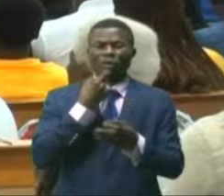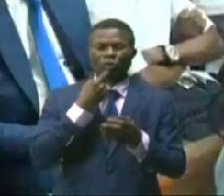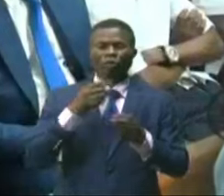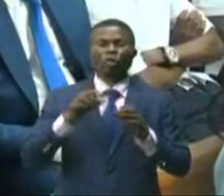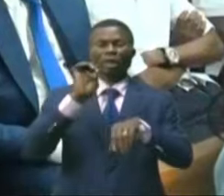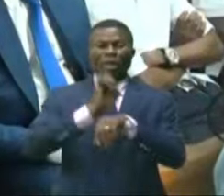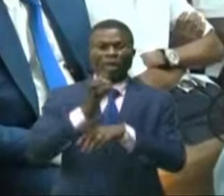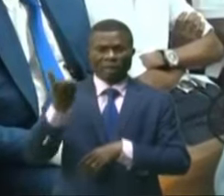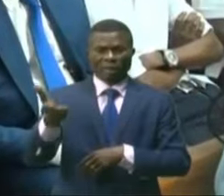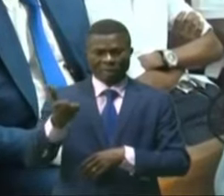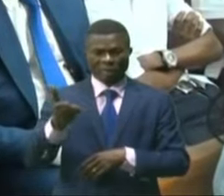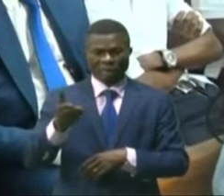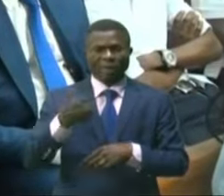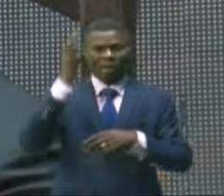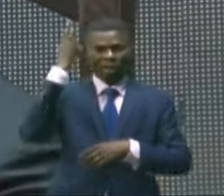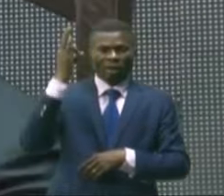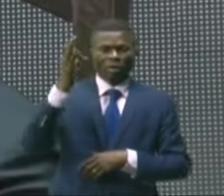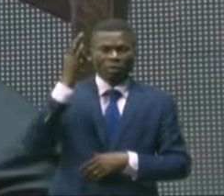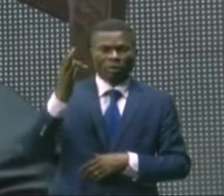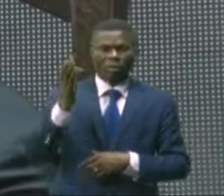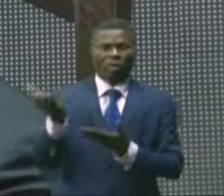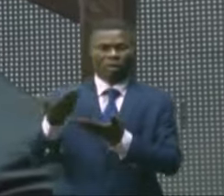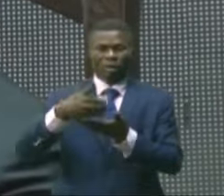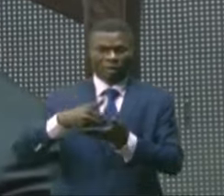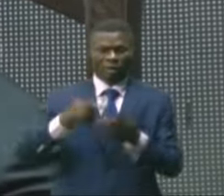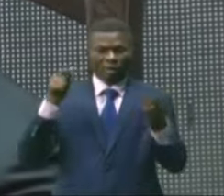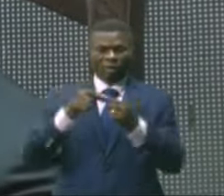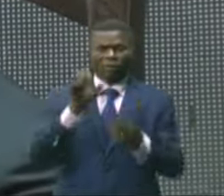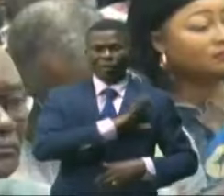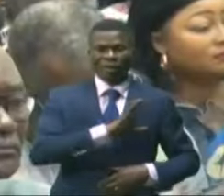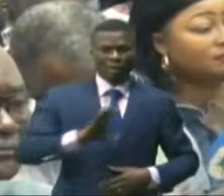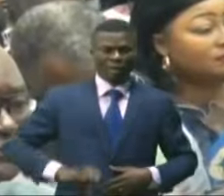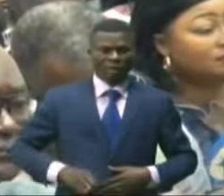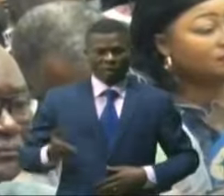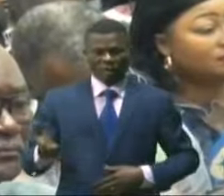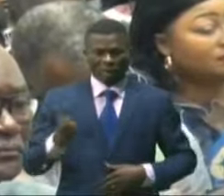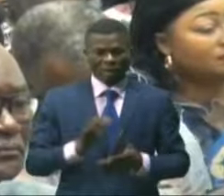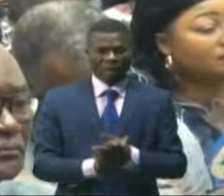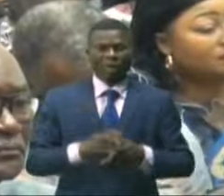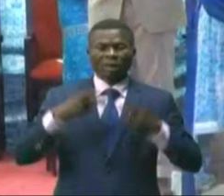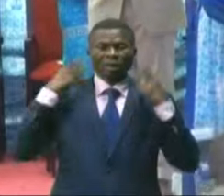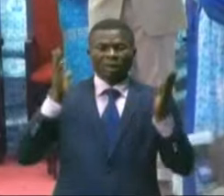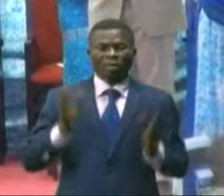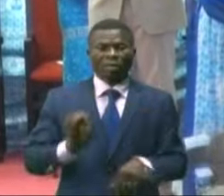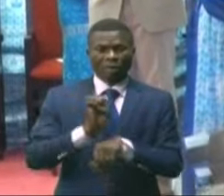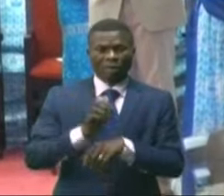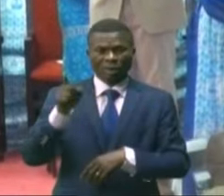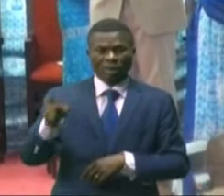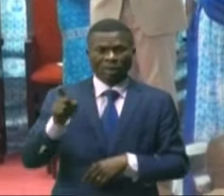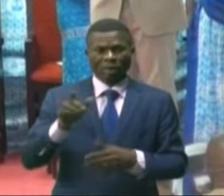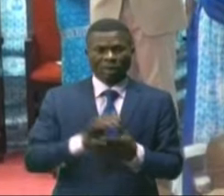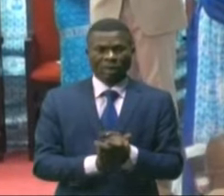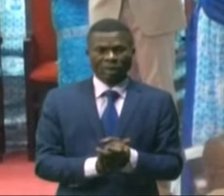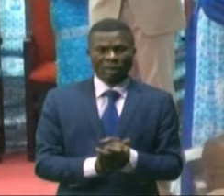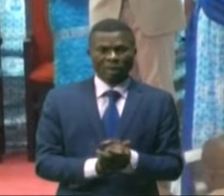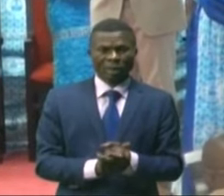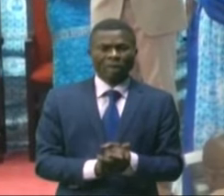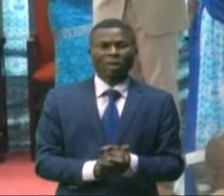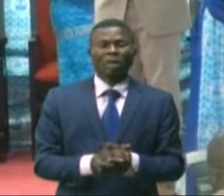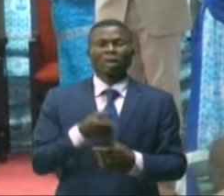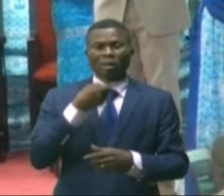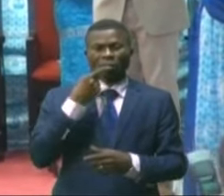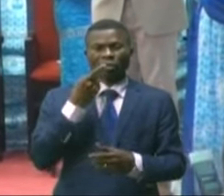communauté, a aussi prêché le retour vers le Christ. Également parmi les pasteurs de cette église, Ali Panazanga